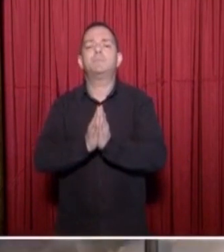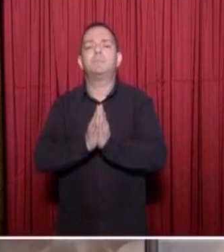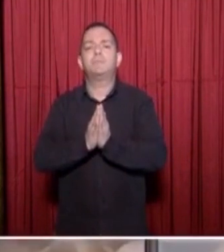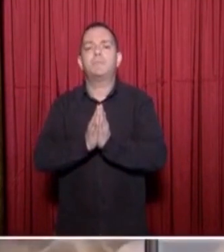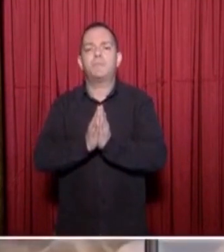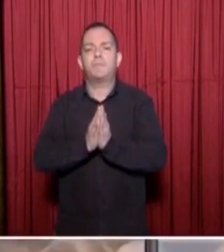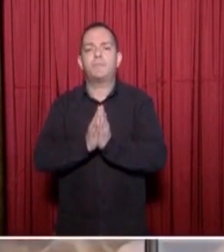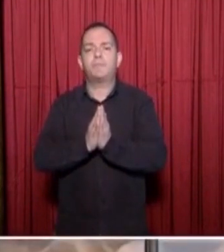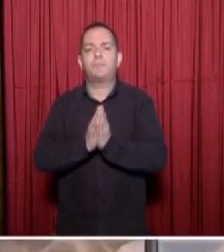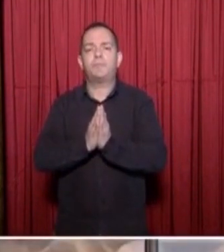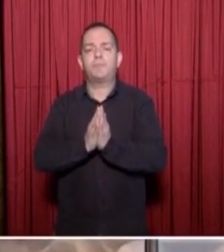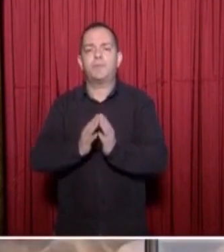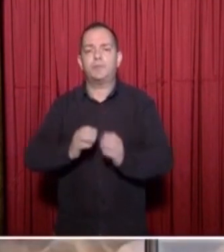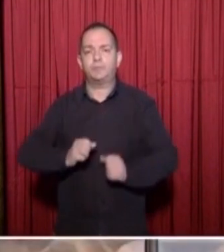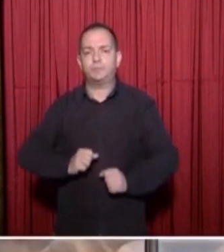Αμήν.